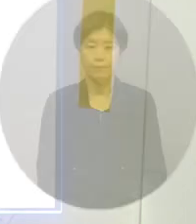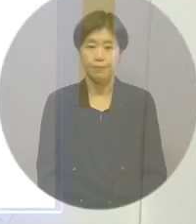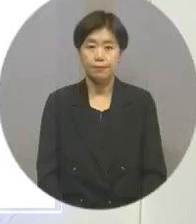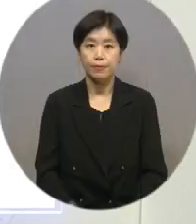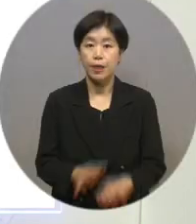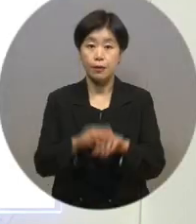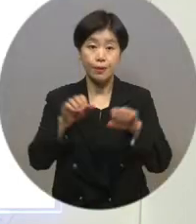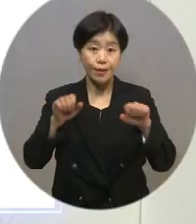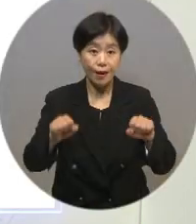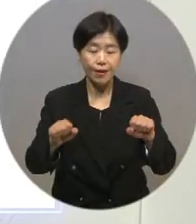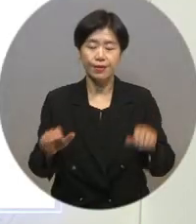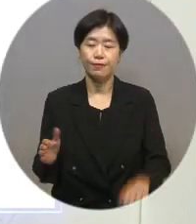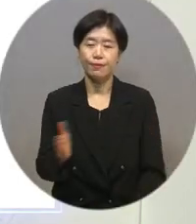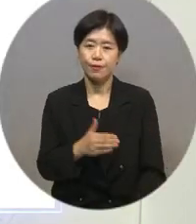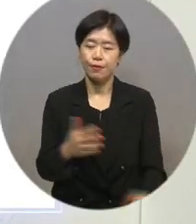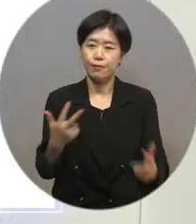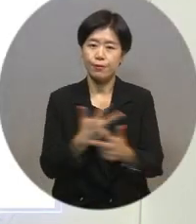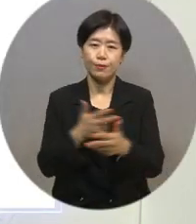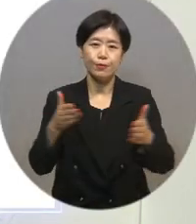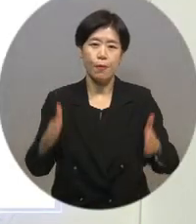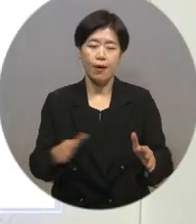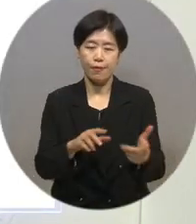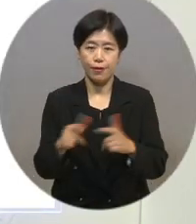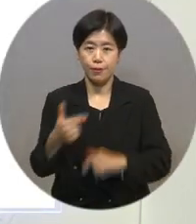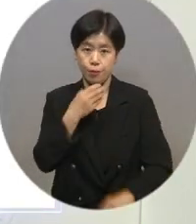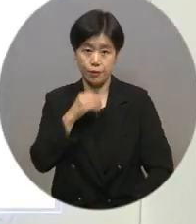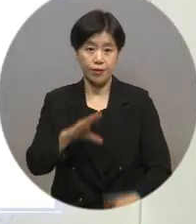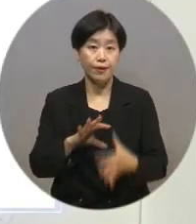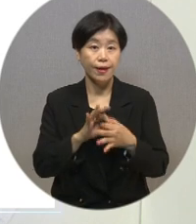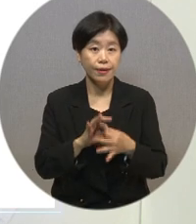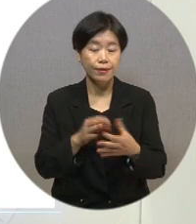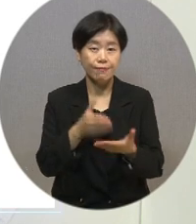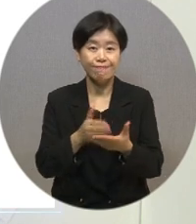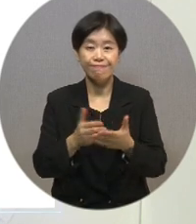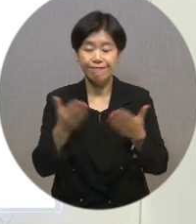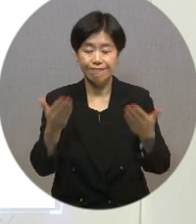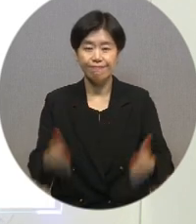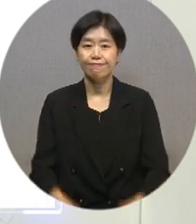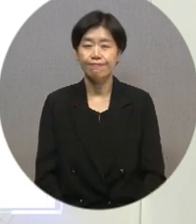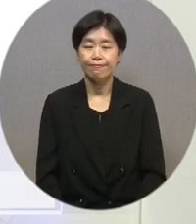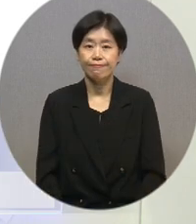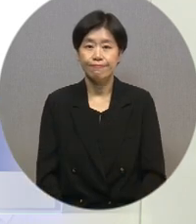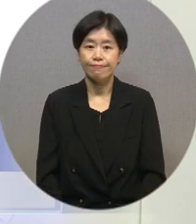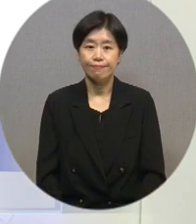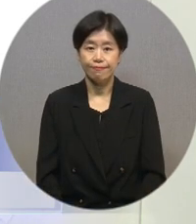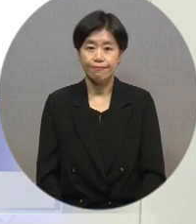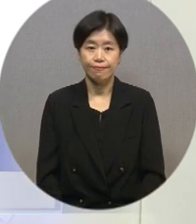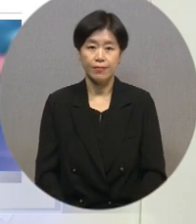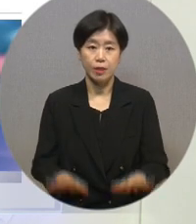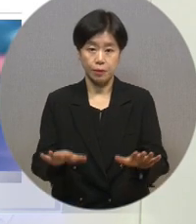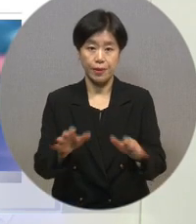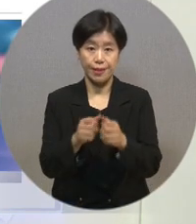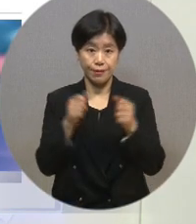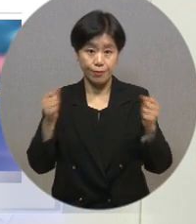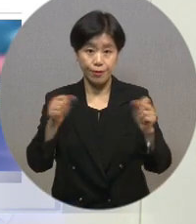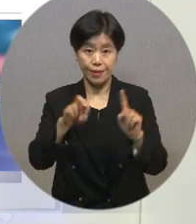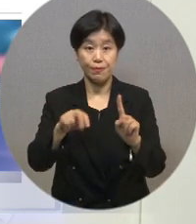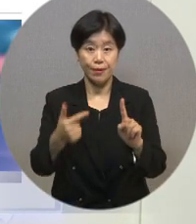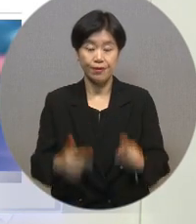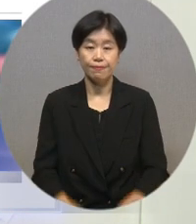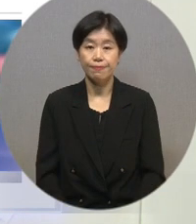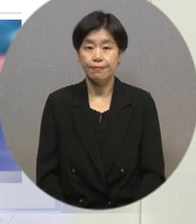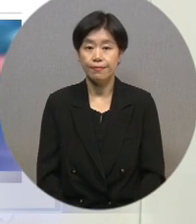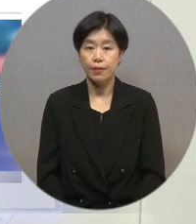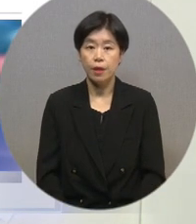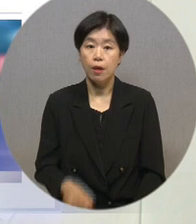안녕하세요 지금부터 한주간의 복직의 소식을 장애인 신문과 함께 만나봅니다 먼저 장애인 신문 1면입니다